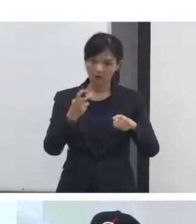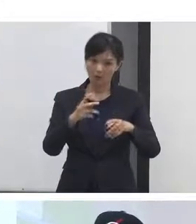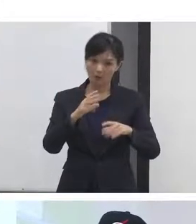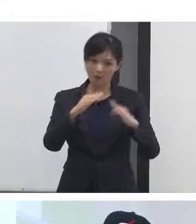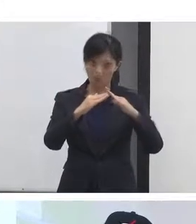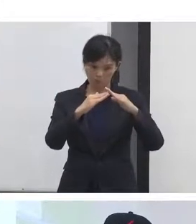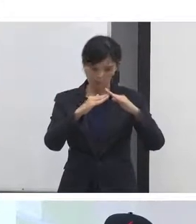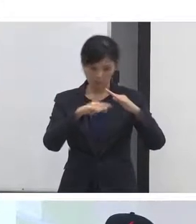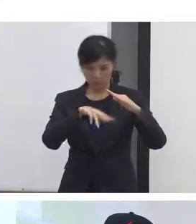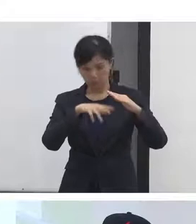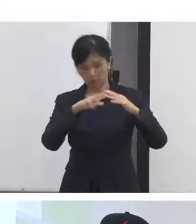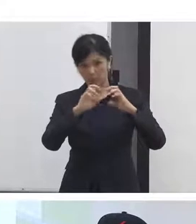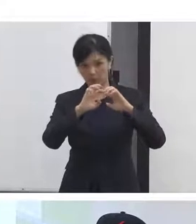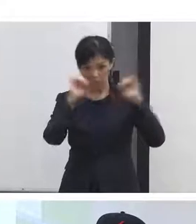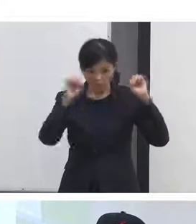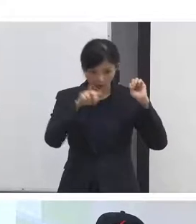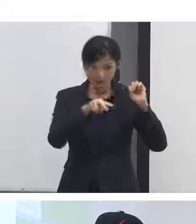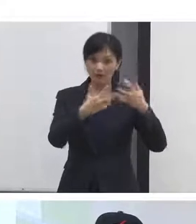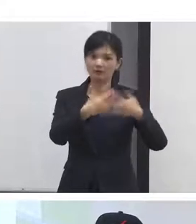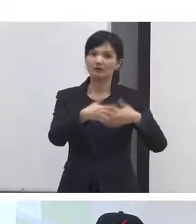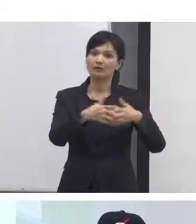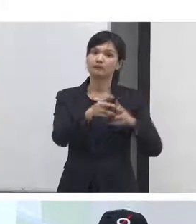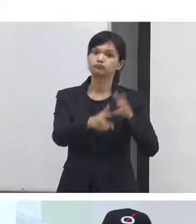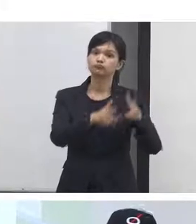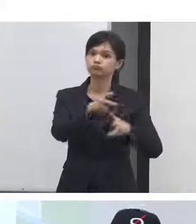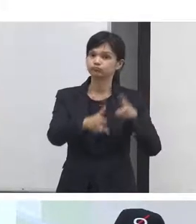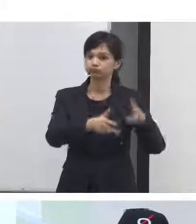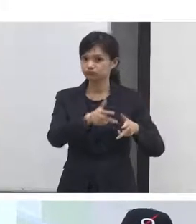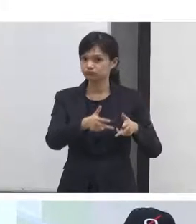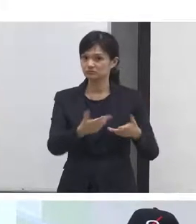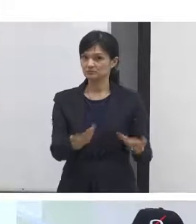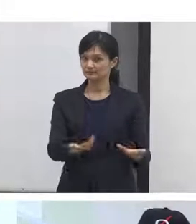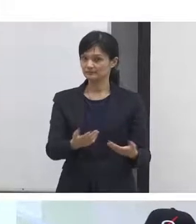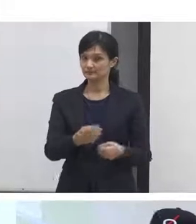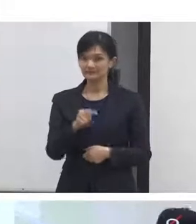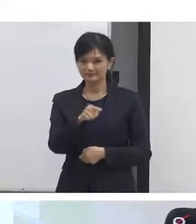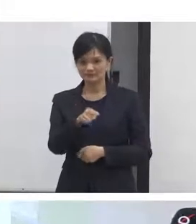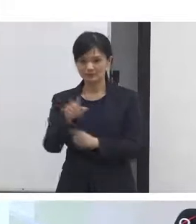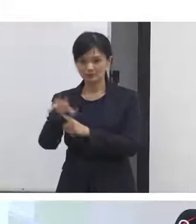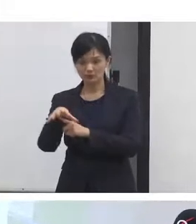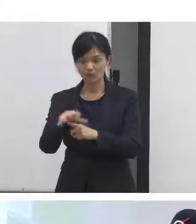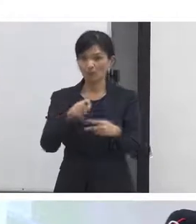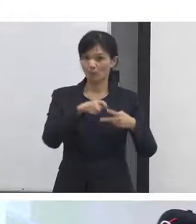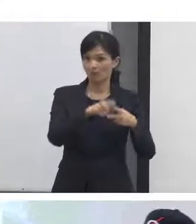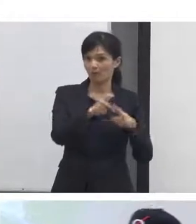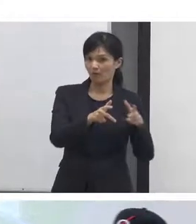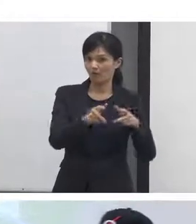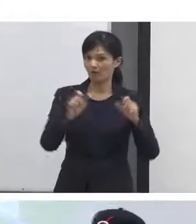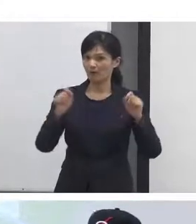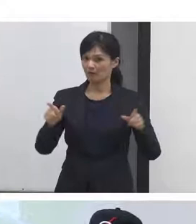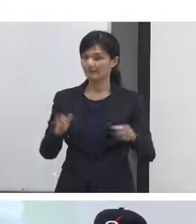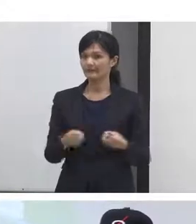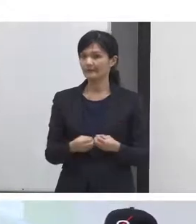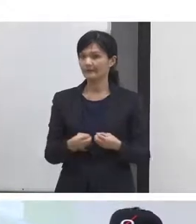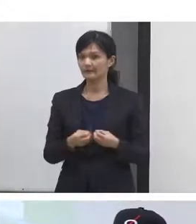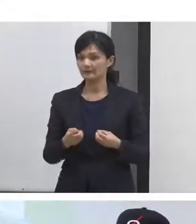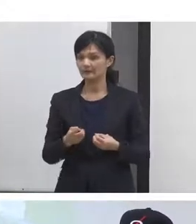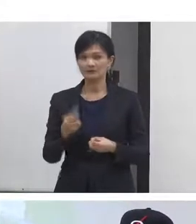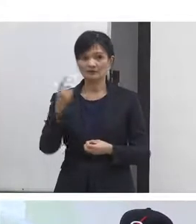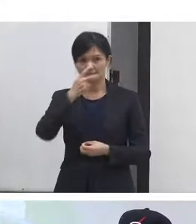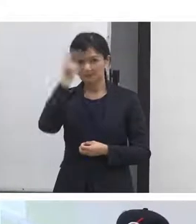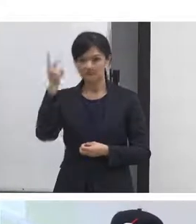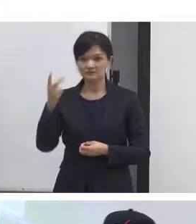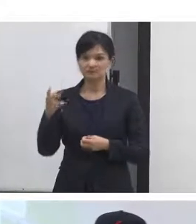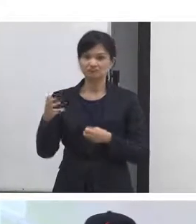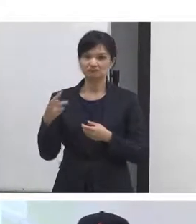件事情又回到说，它因为它是一个农业单位跟工业单位的认定的差异，那这样的一个情况下，变成两个单位都不管，最